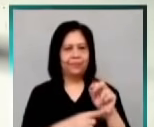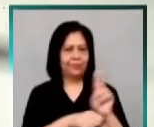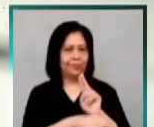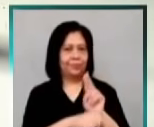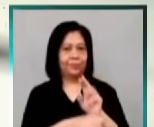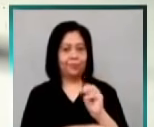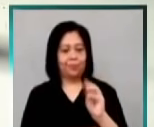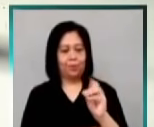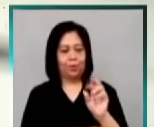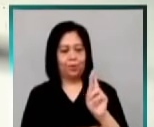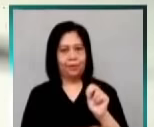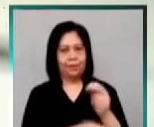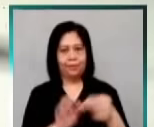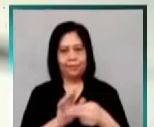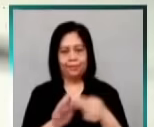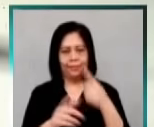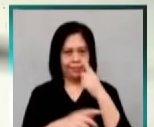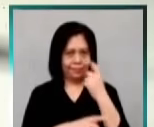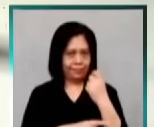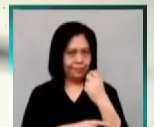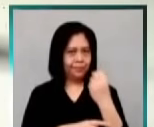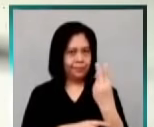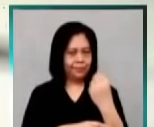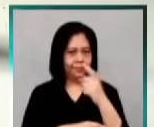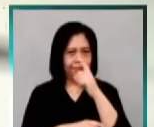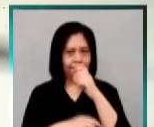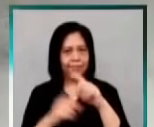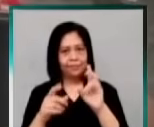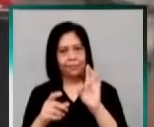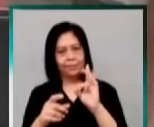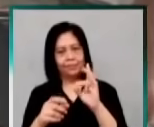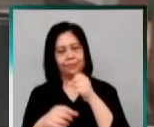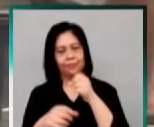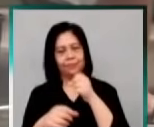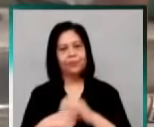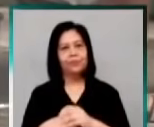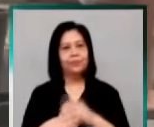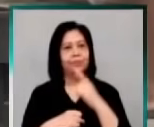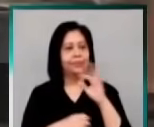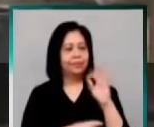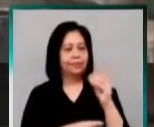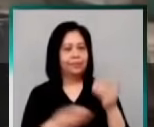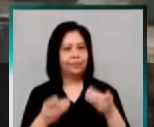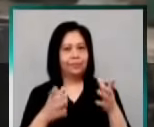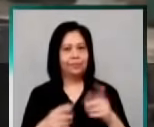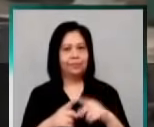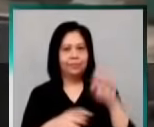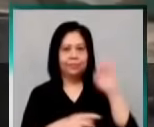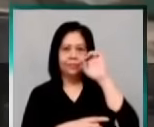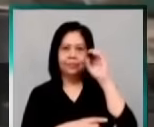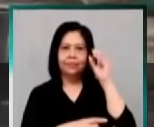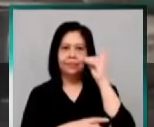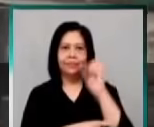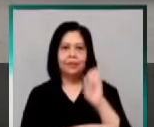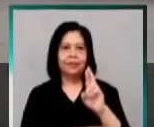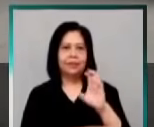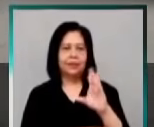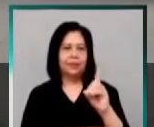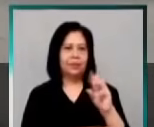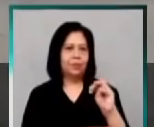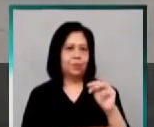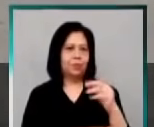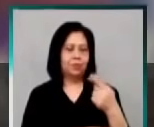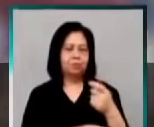vaccine sa mga 12 hanggang 17 years old. Ayon kay FDA Director General Eric Domingo, sinuri rin ng vaccine experts